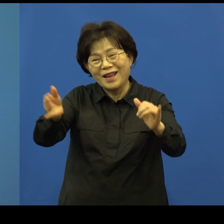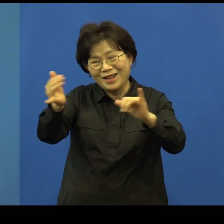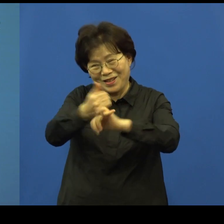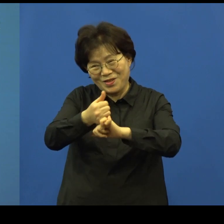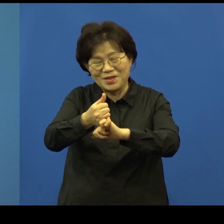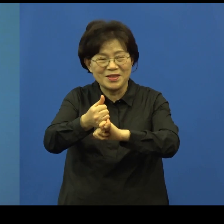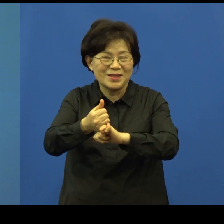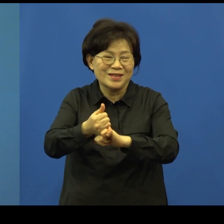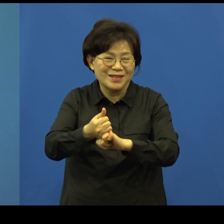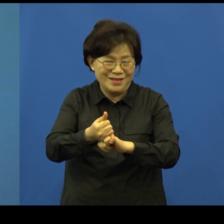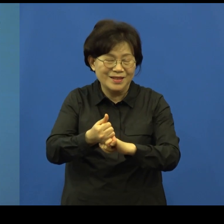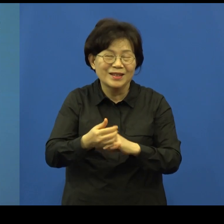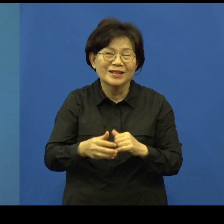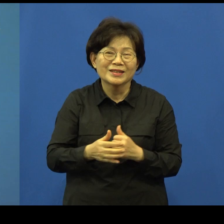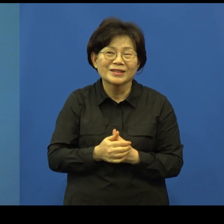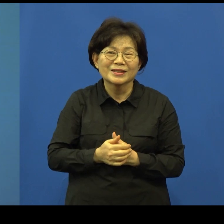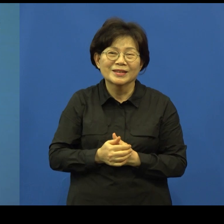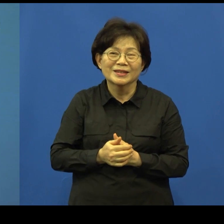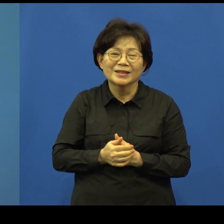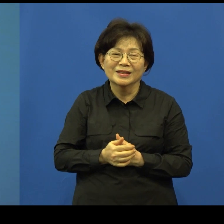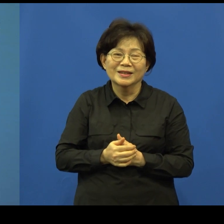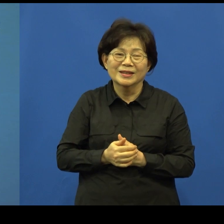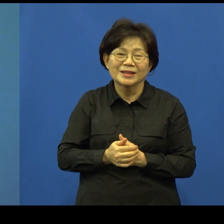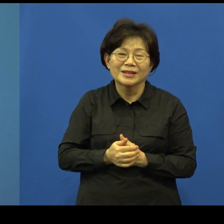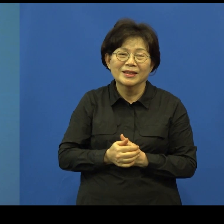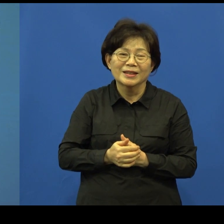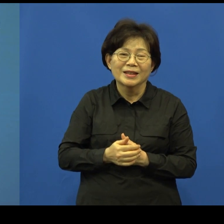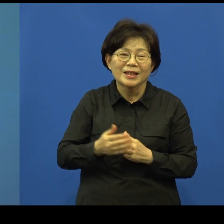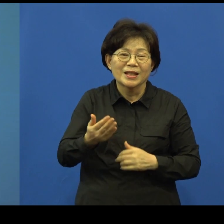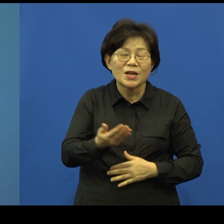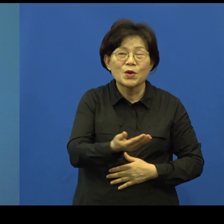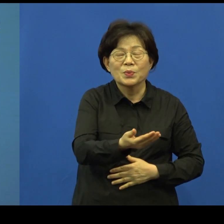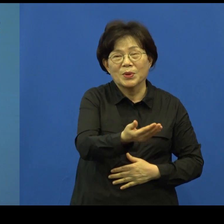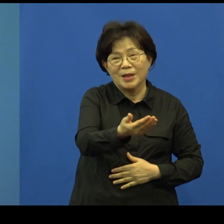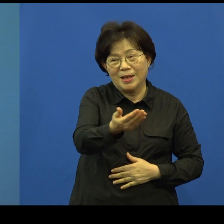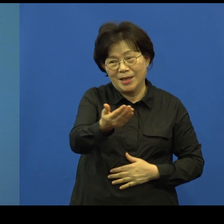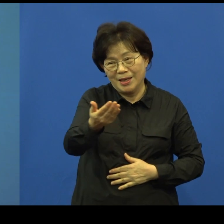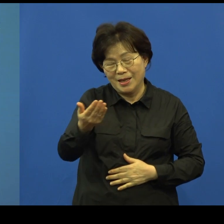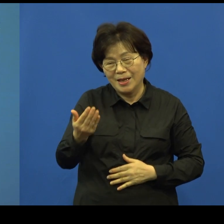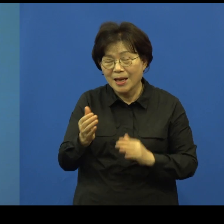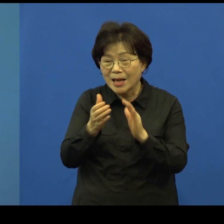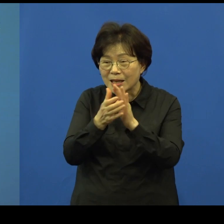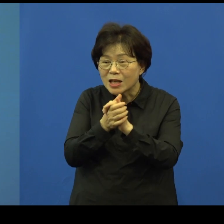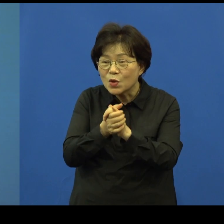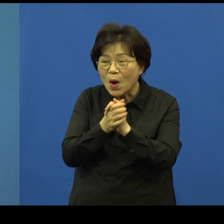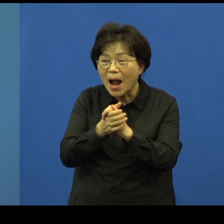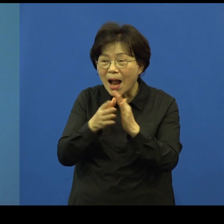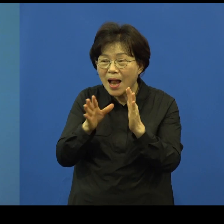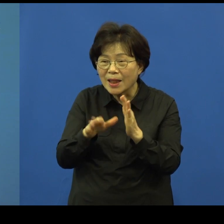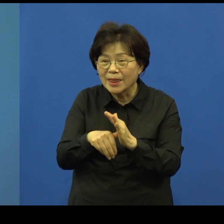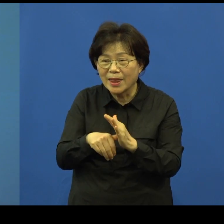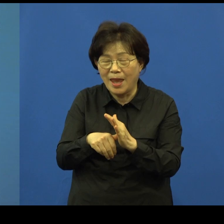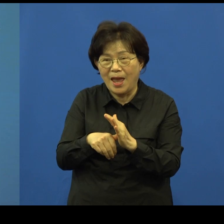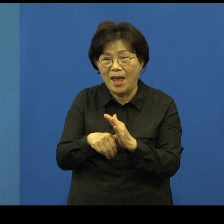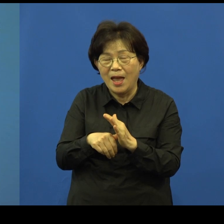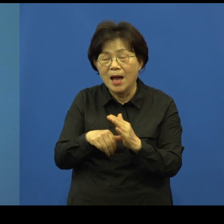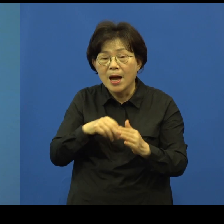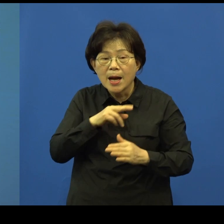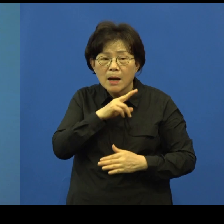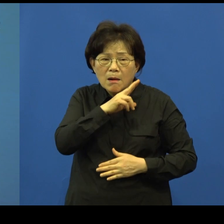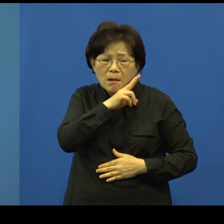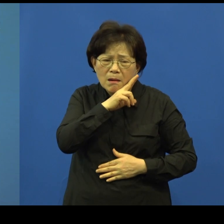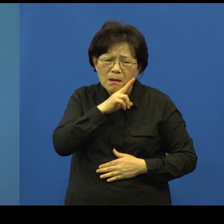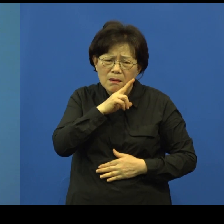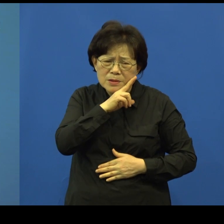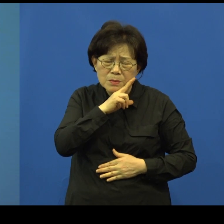이렇게 믿음으로 기도하는 것입니다. 그래서 여러분들이 기도할 때 뭐 의심하면서 기도하는 분이 계세요.